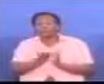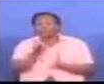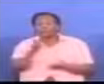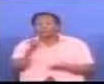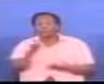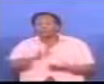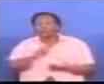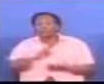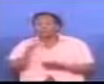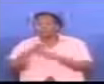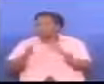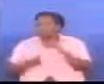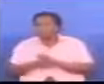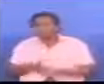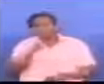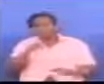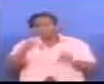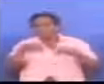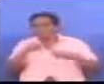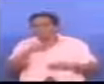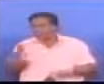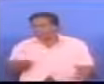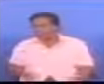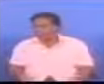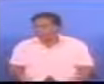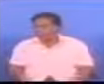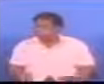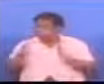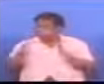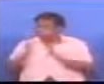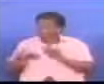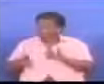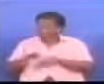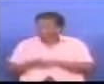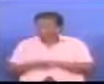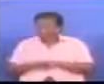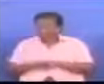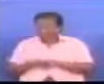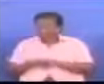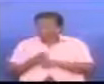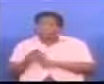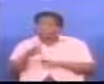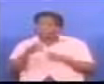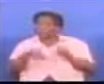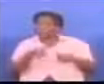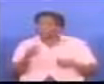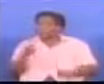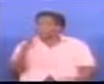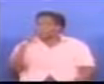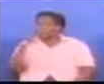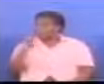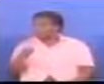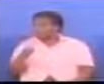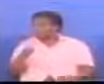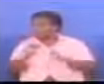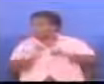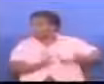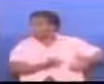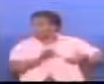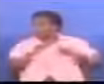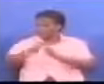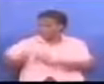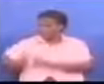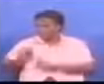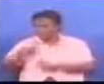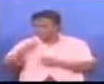Lakini Mheshimiwa Mwenyekiti, mradi kama Stiglas Gorge, pamoja na kwamba naunga mkono,